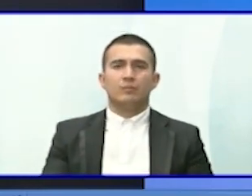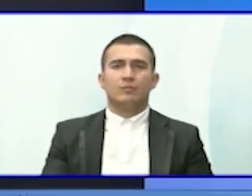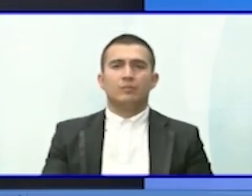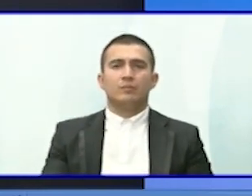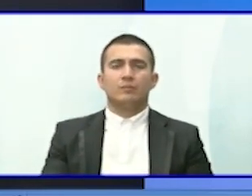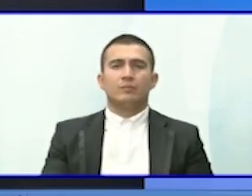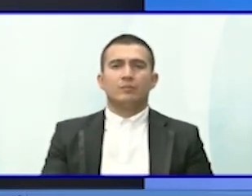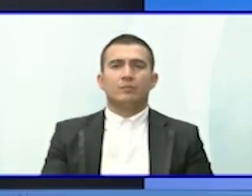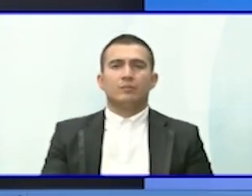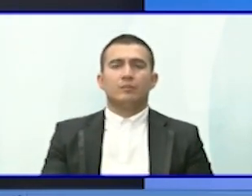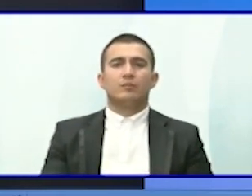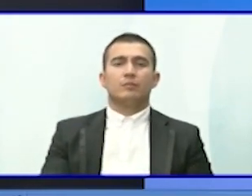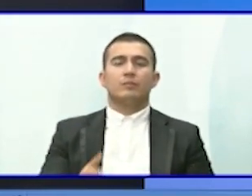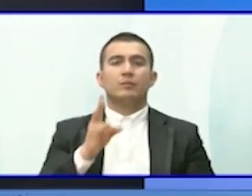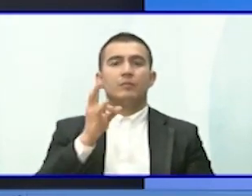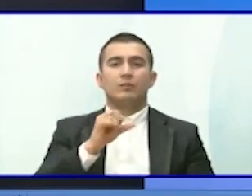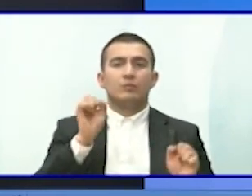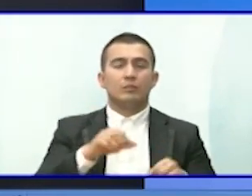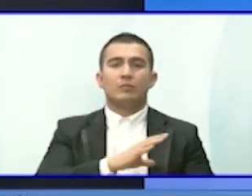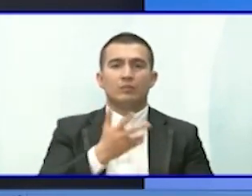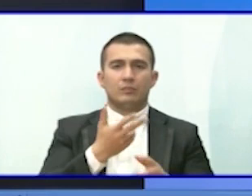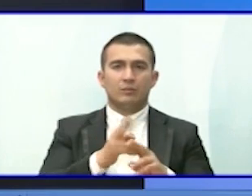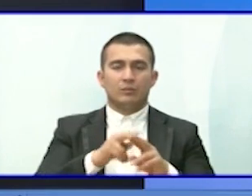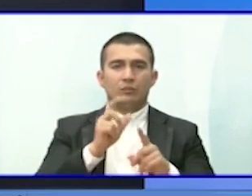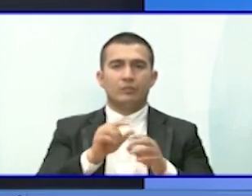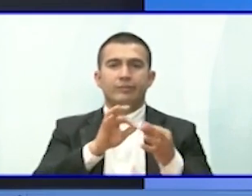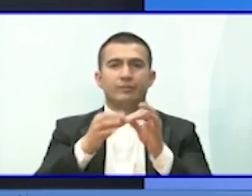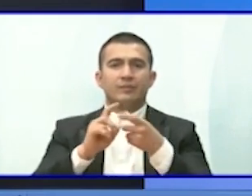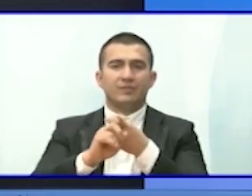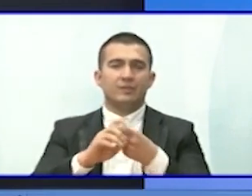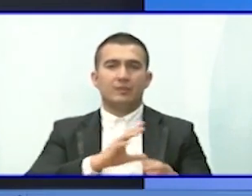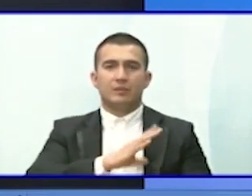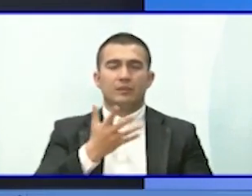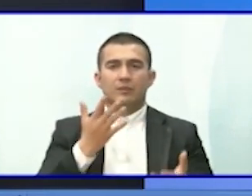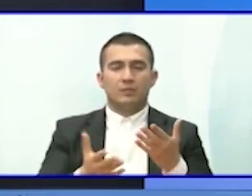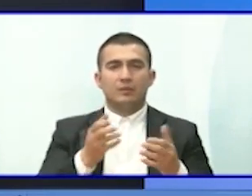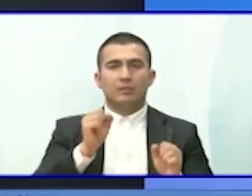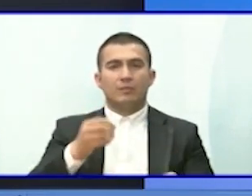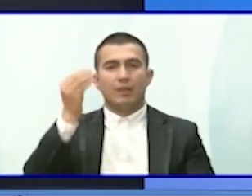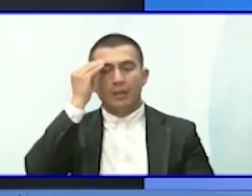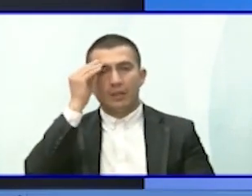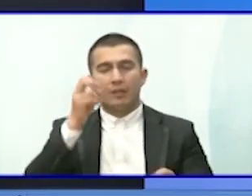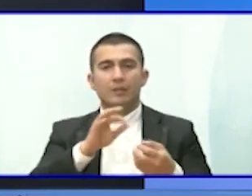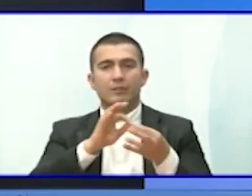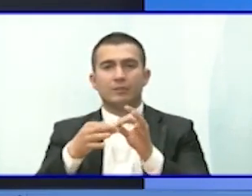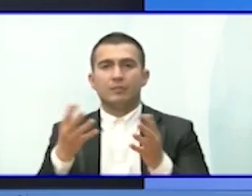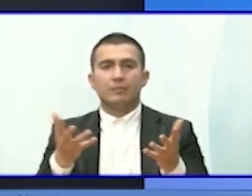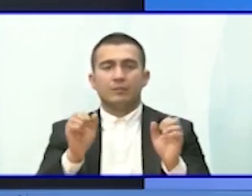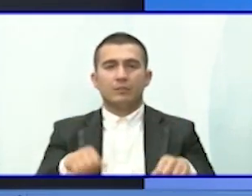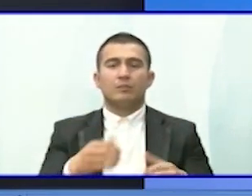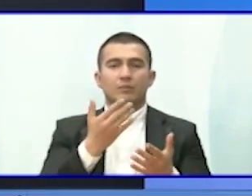не имеет предлогов дательный именительный предложенной